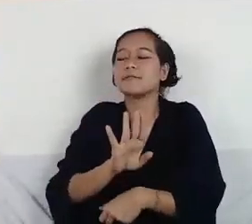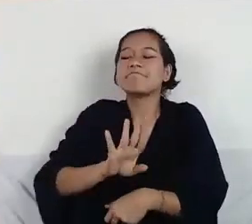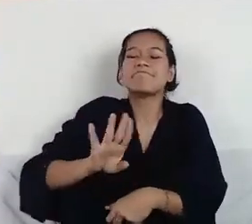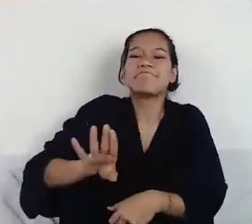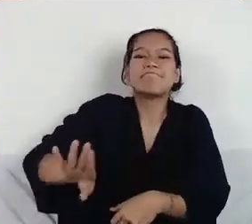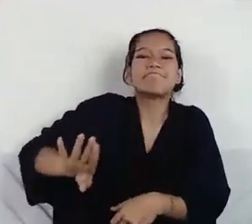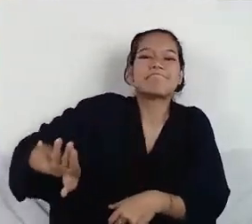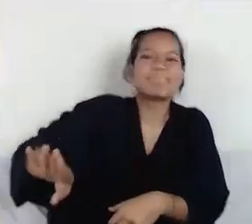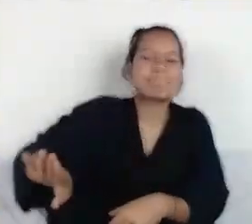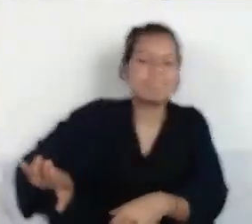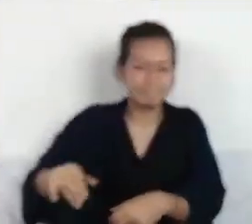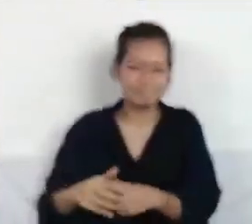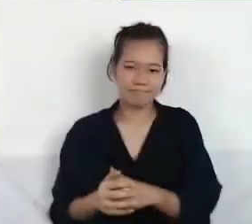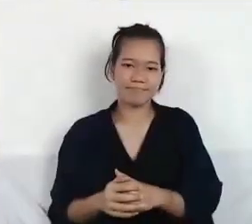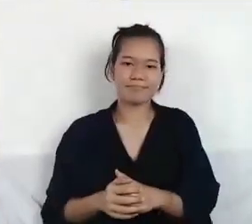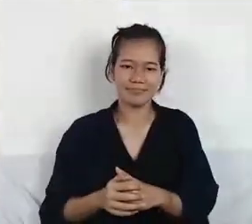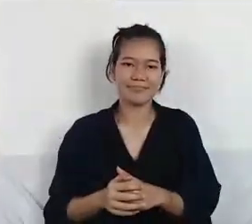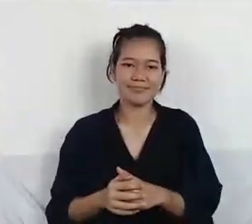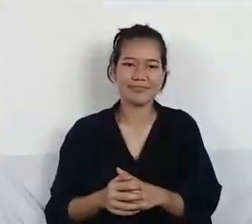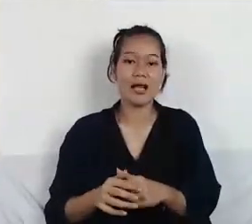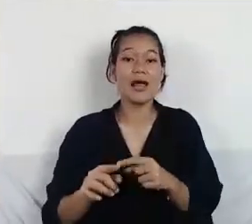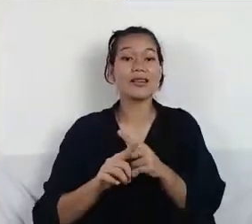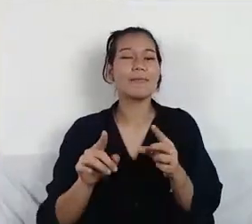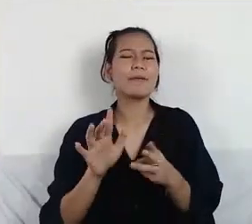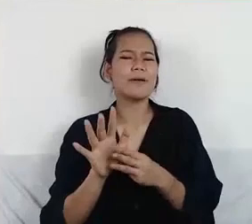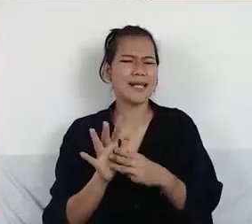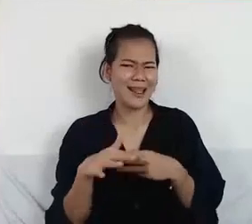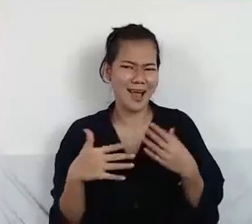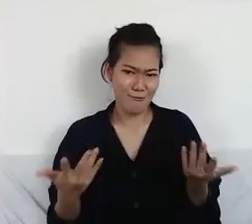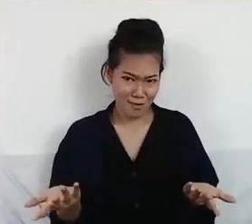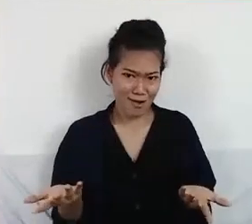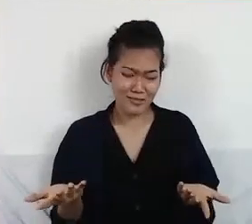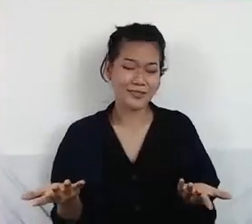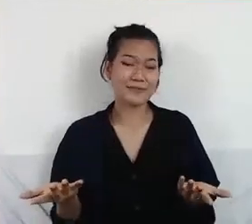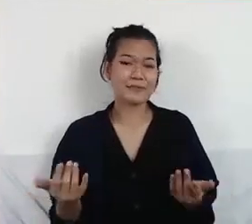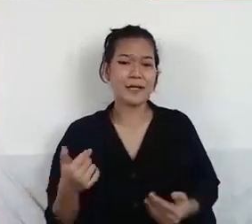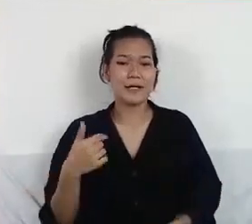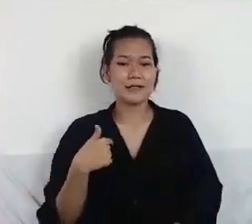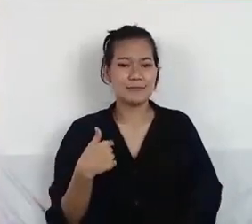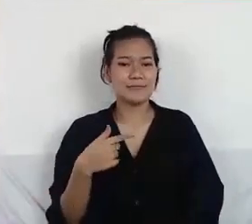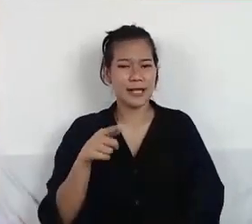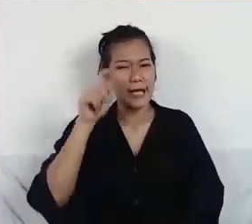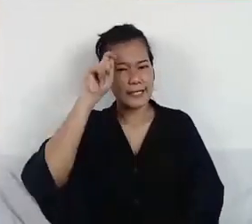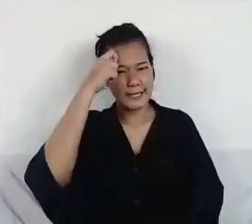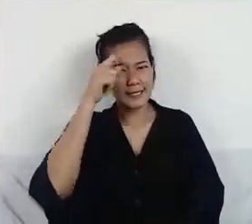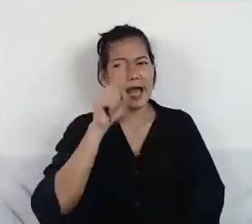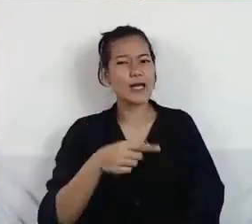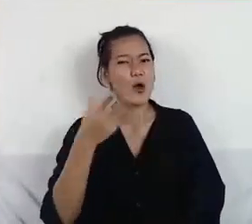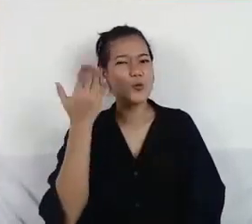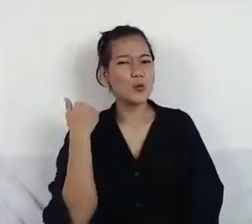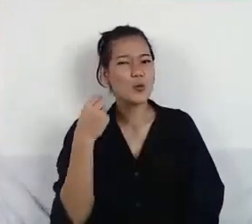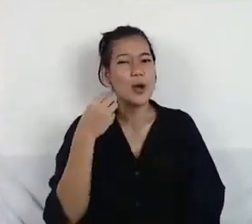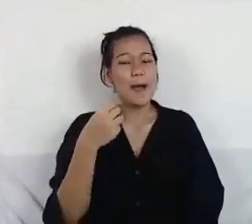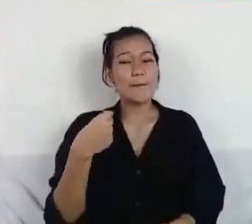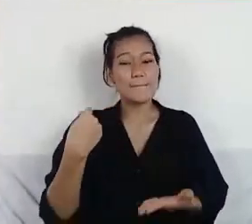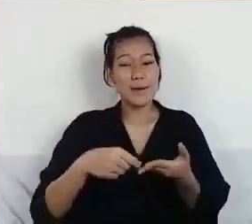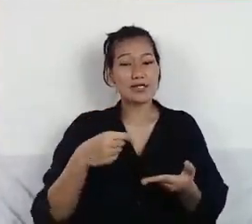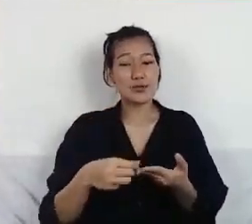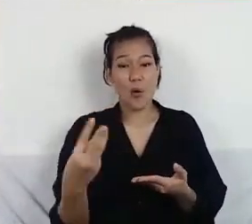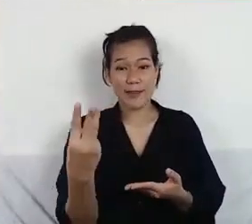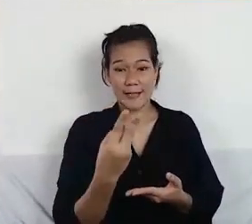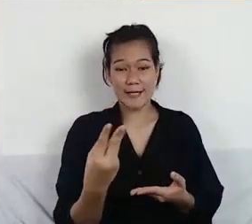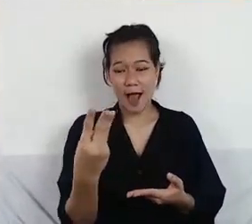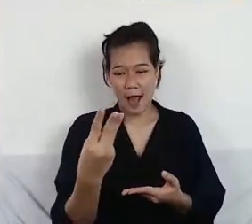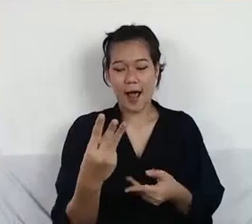Ya. Hanya masalahnya kan begini, saudaraku. Saya ingat ketika mahasiswa dulu. Ceritanya